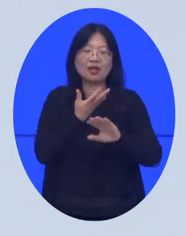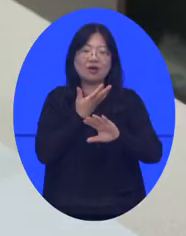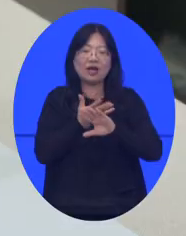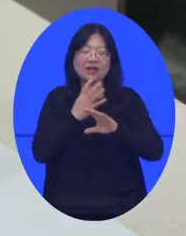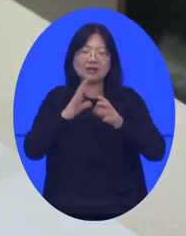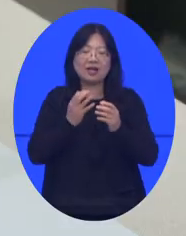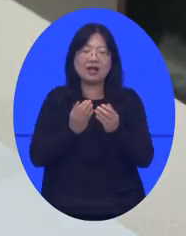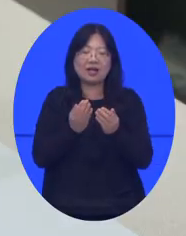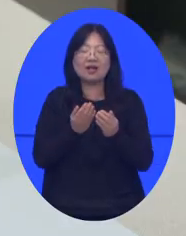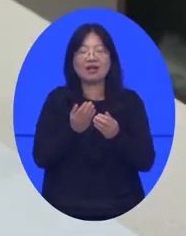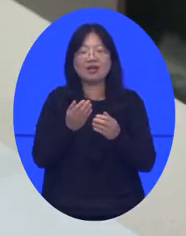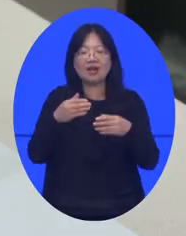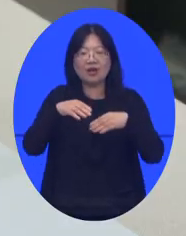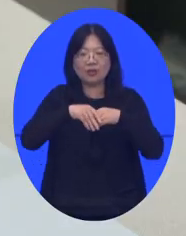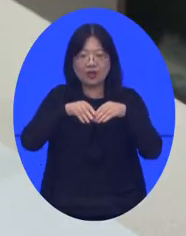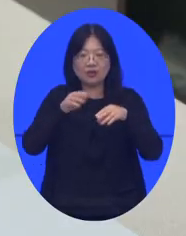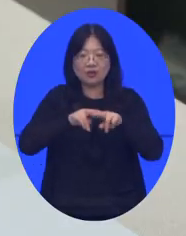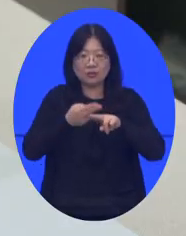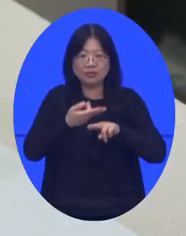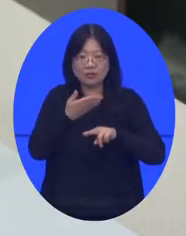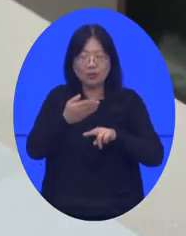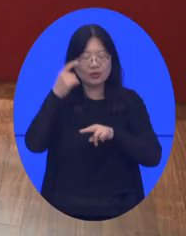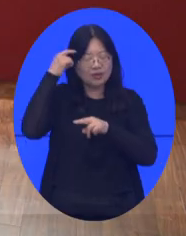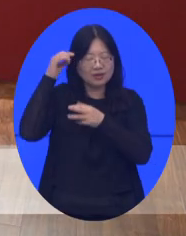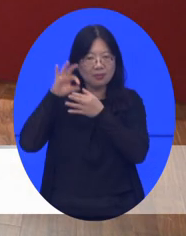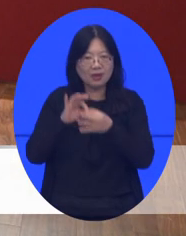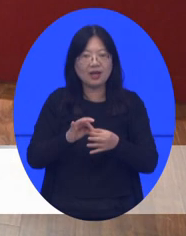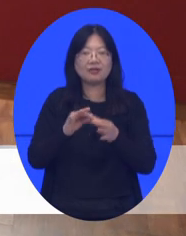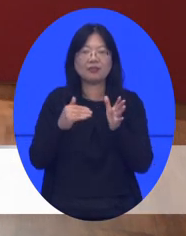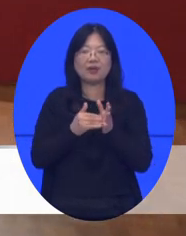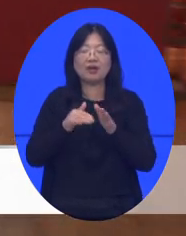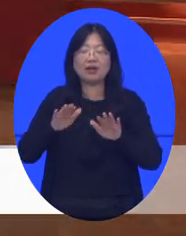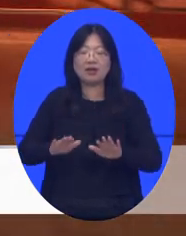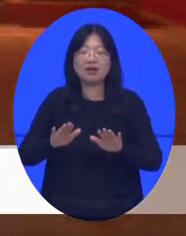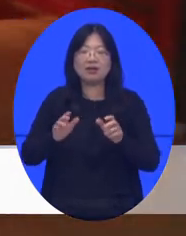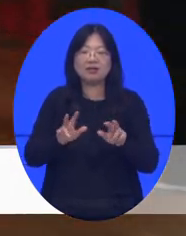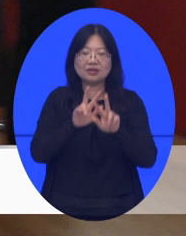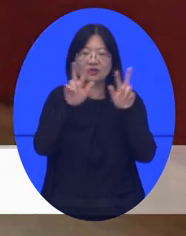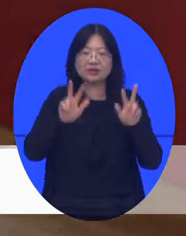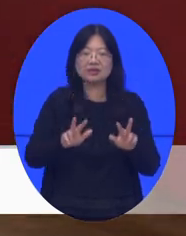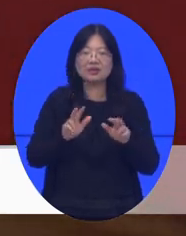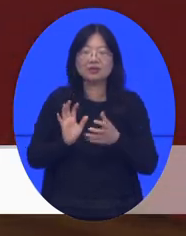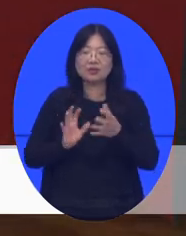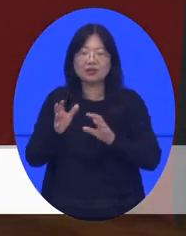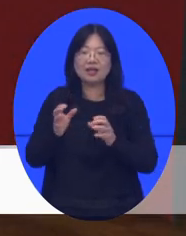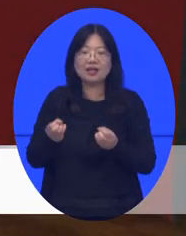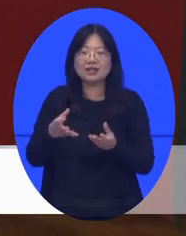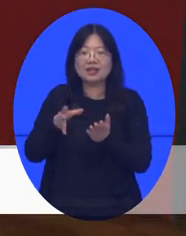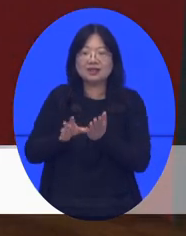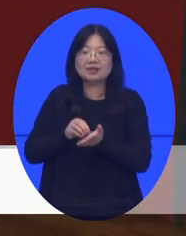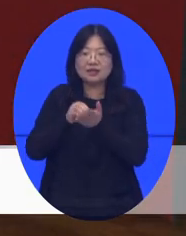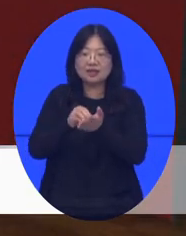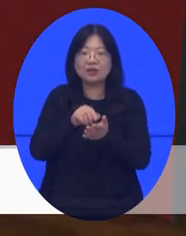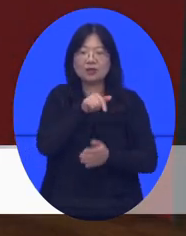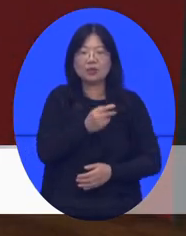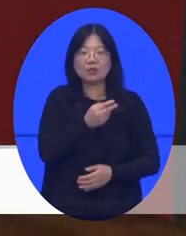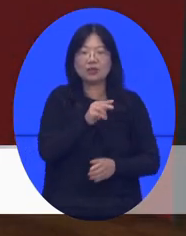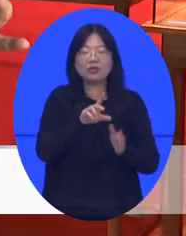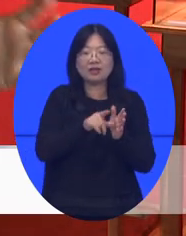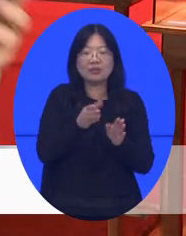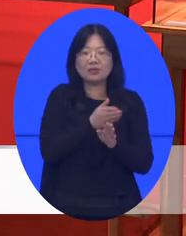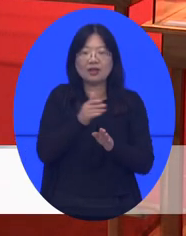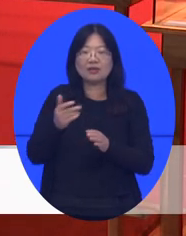바꾸며 역사와 정신을 이어나갔습니다. 이번 전시는 도자재기의 등장 시점인 고려부터